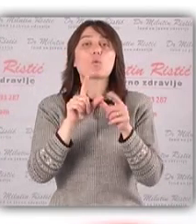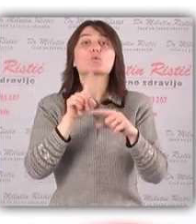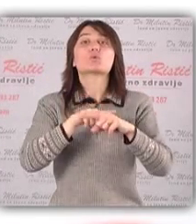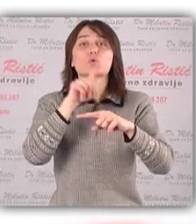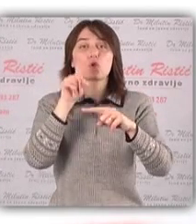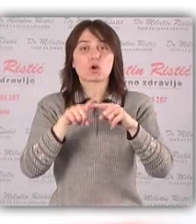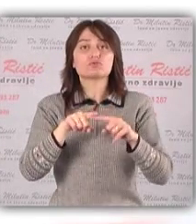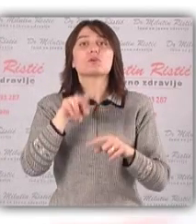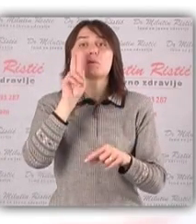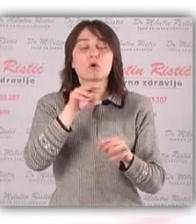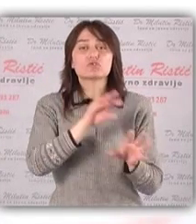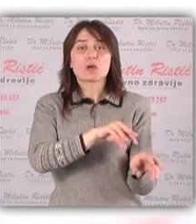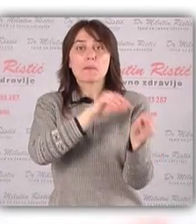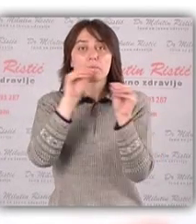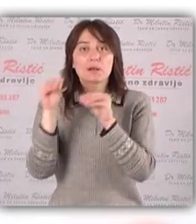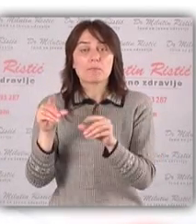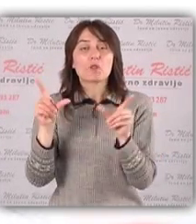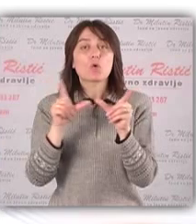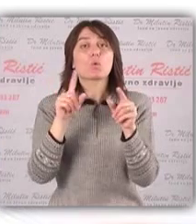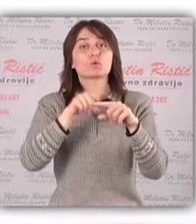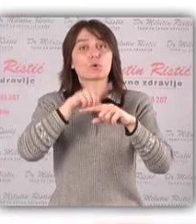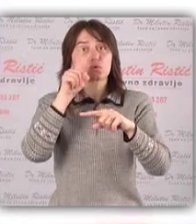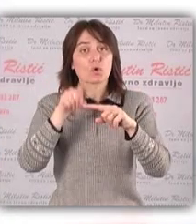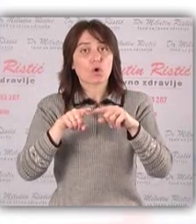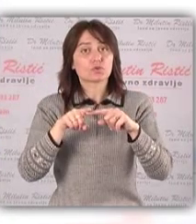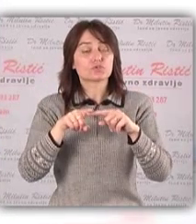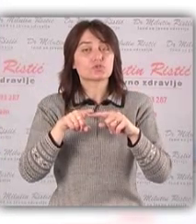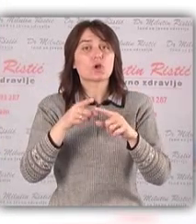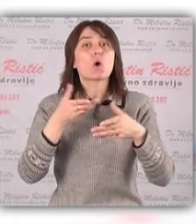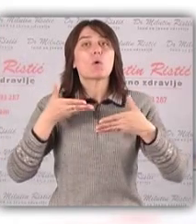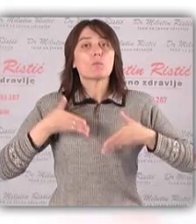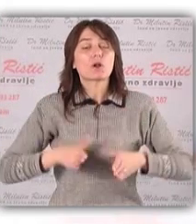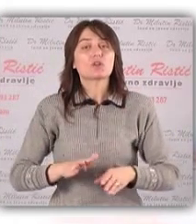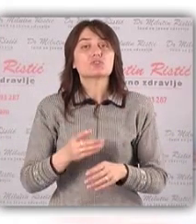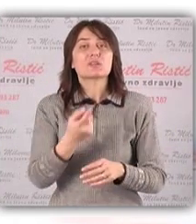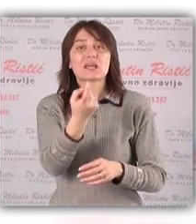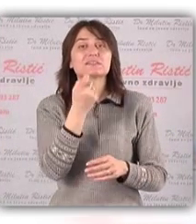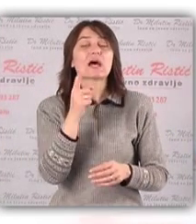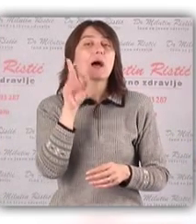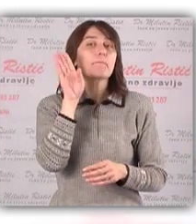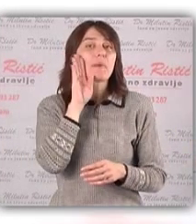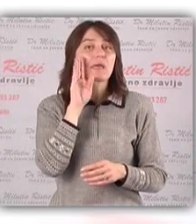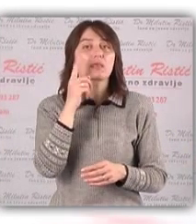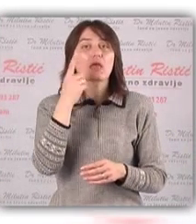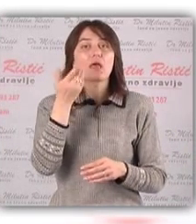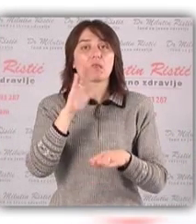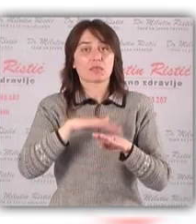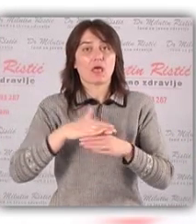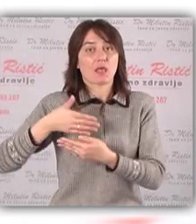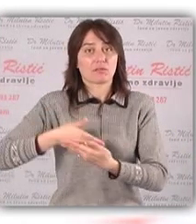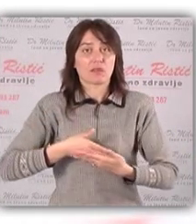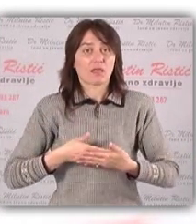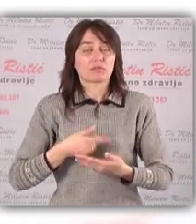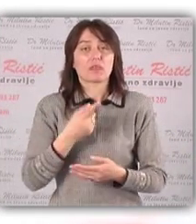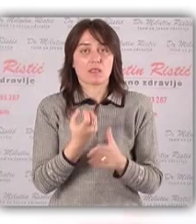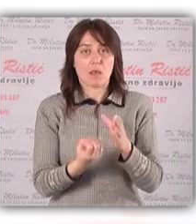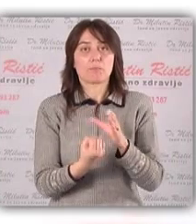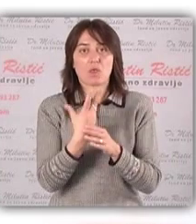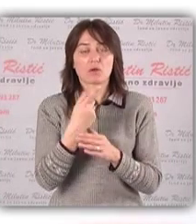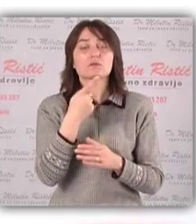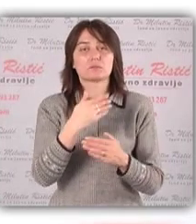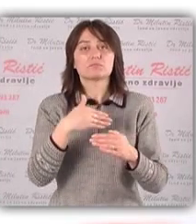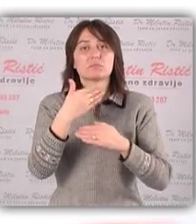u trudnoći, mogu se preneti u toku trudnoće, odnosno u toku porođaja sa majke na plod, i tako su